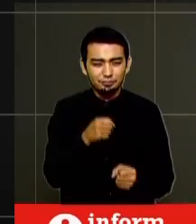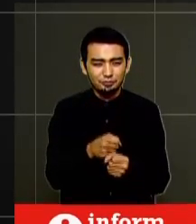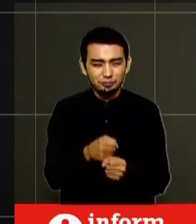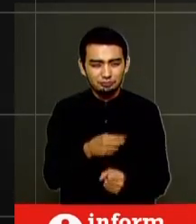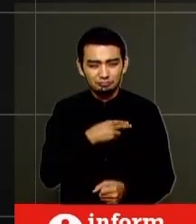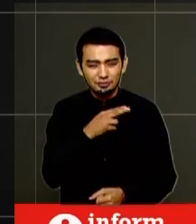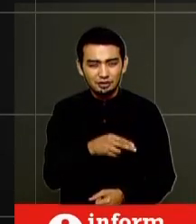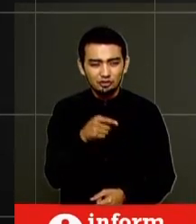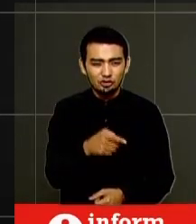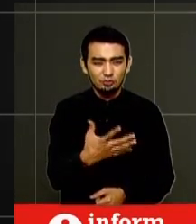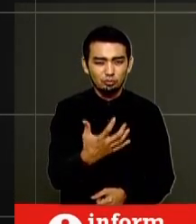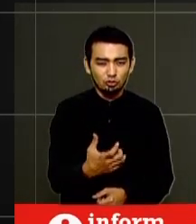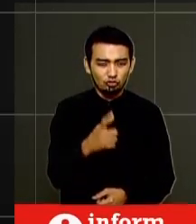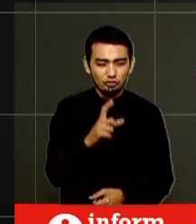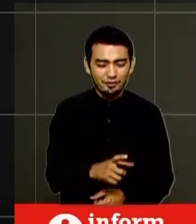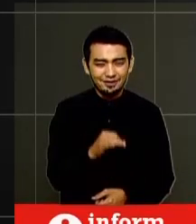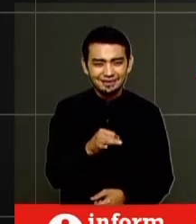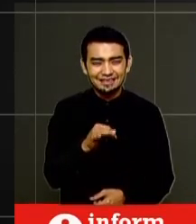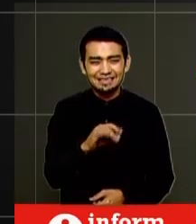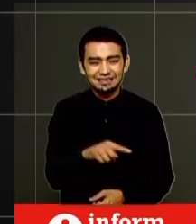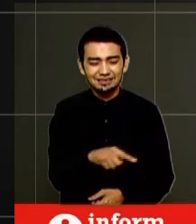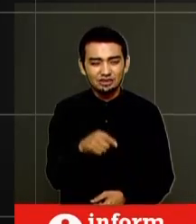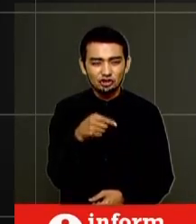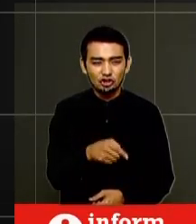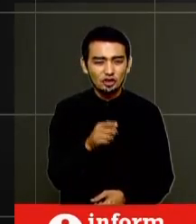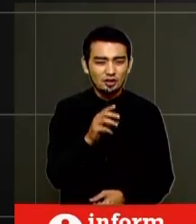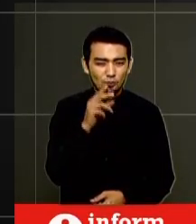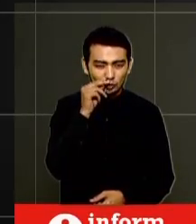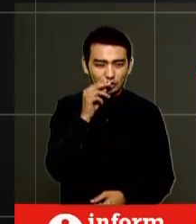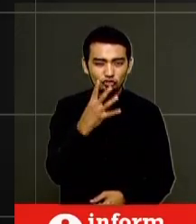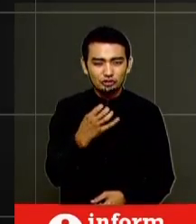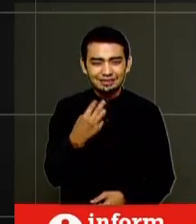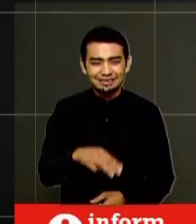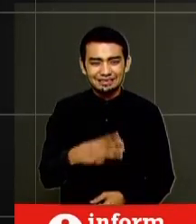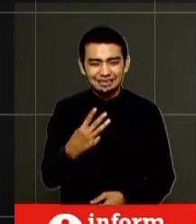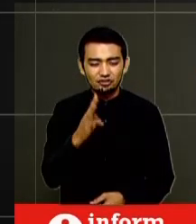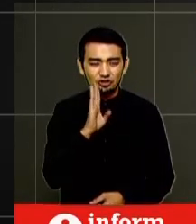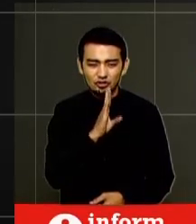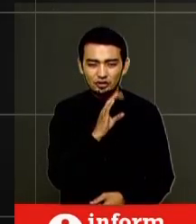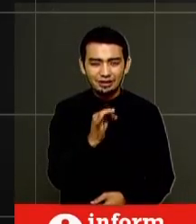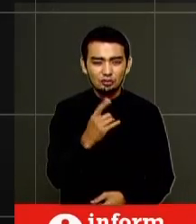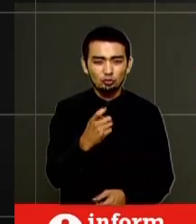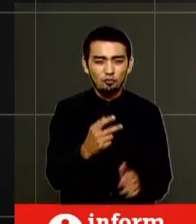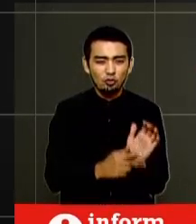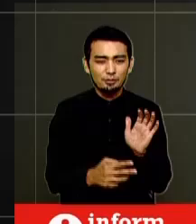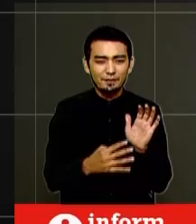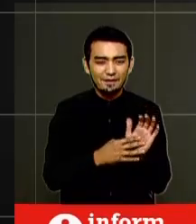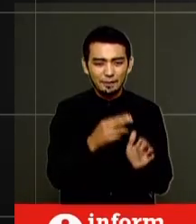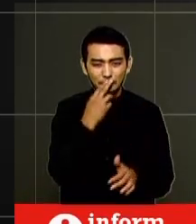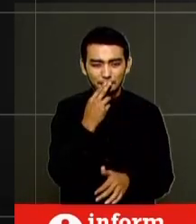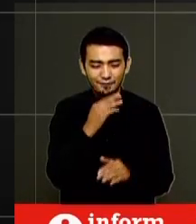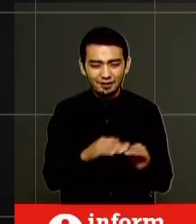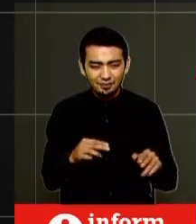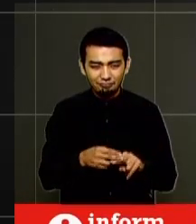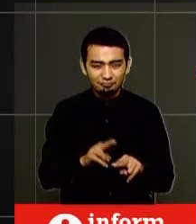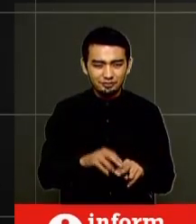погибли 1500 человек. Из них 1000 мужчин, 433 женщины и 189 несовершеннолетних. Причем детей почти